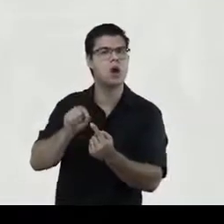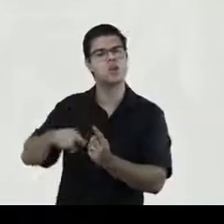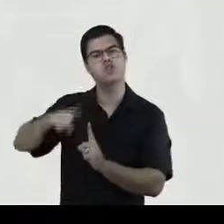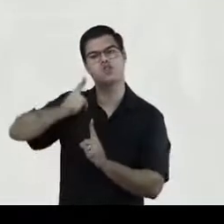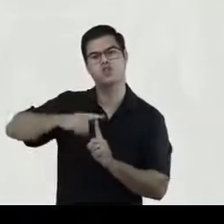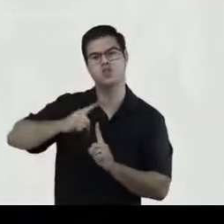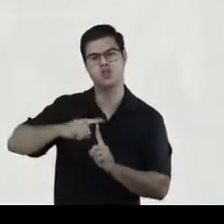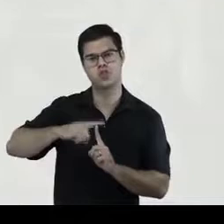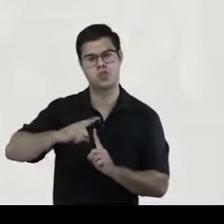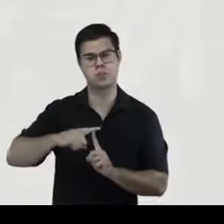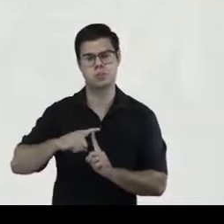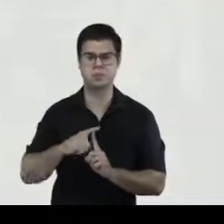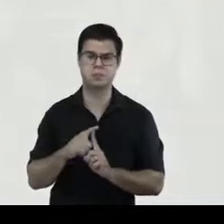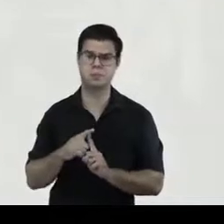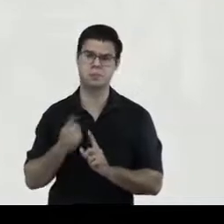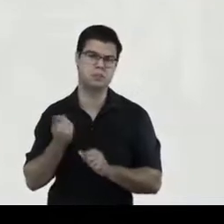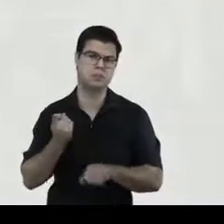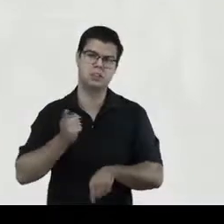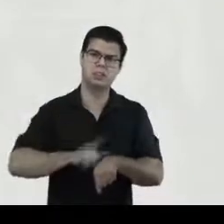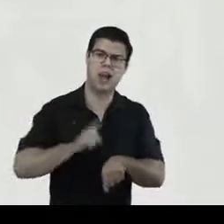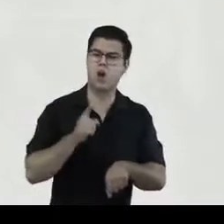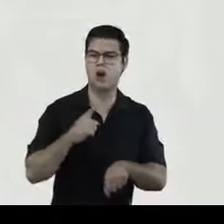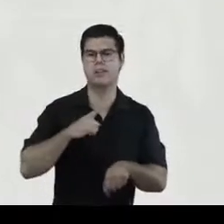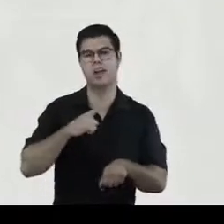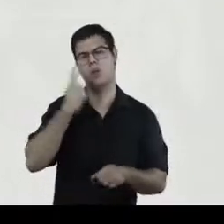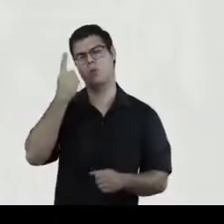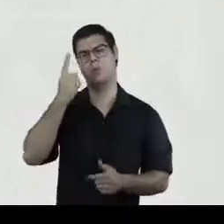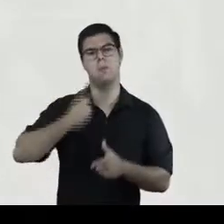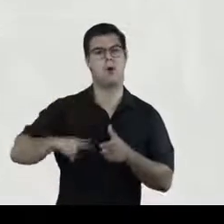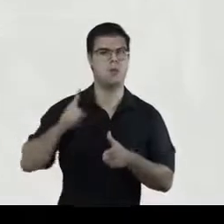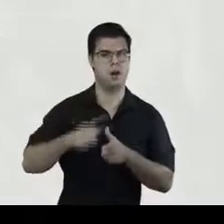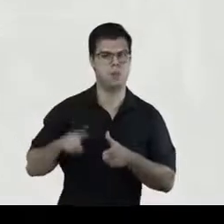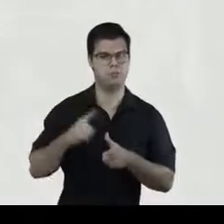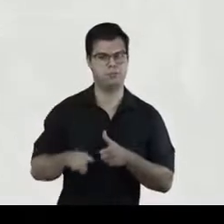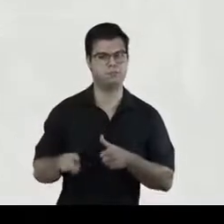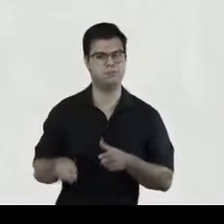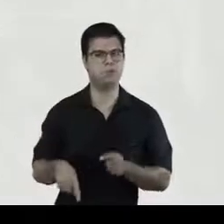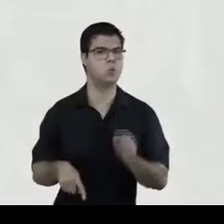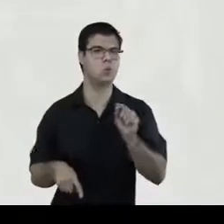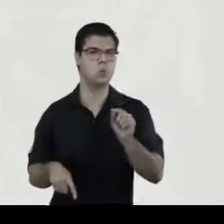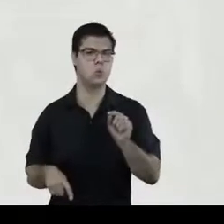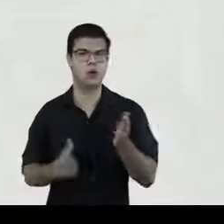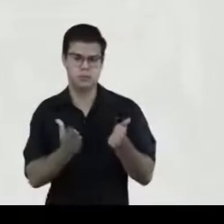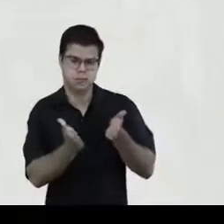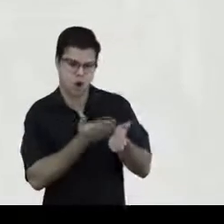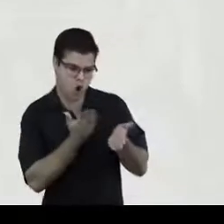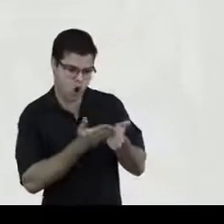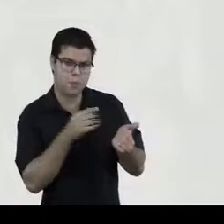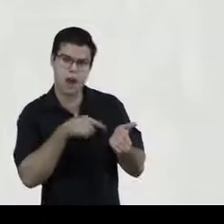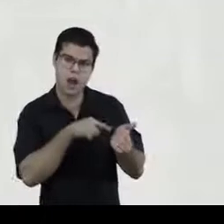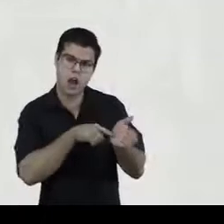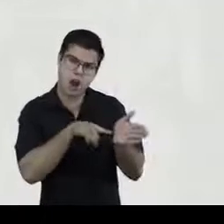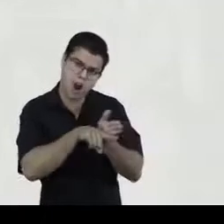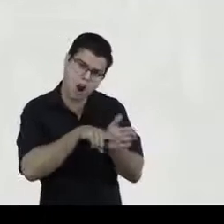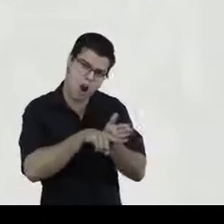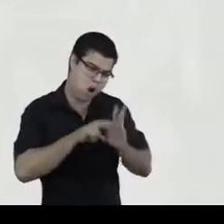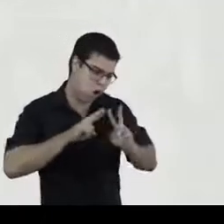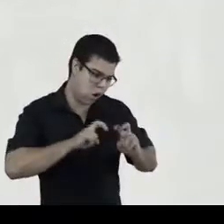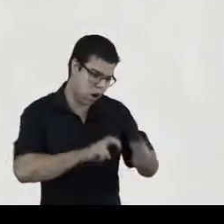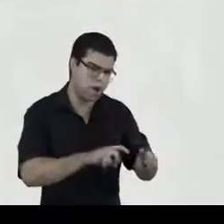denn die bisherigen Nachschlagewerke, unter anderem auch das Typenreperatorium, das ich ganz am Anfang